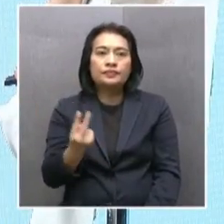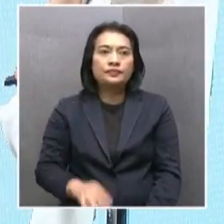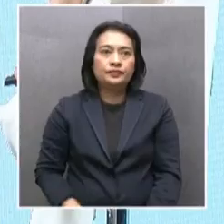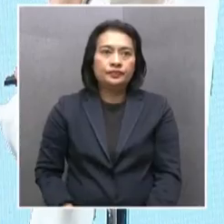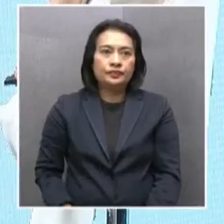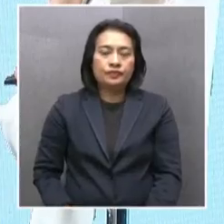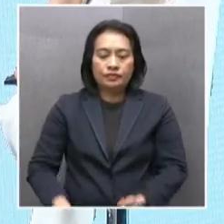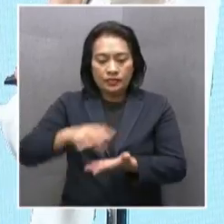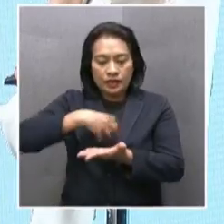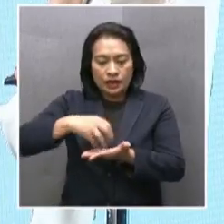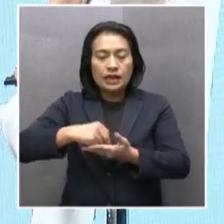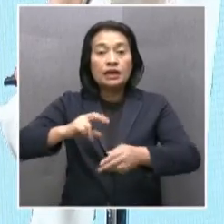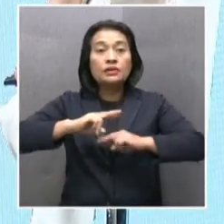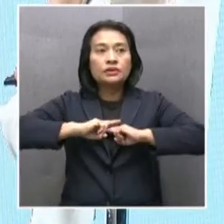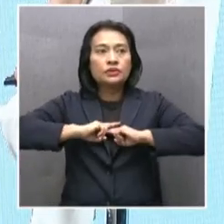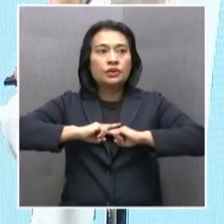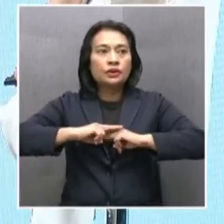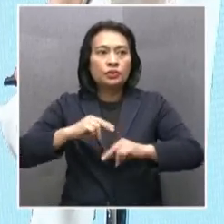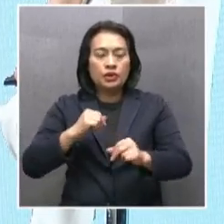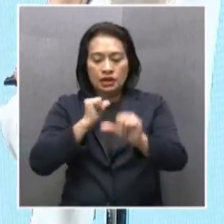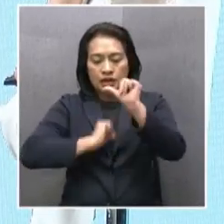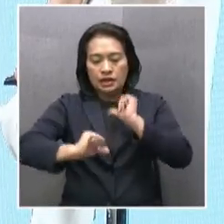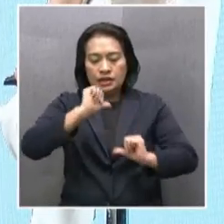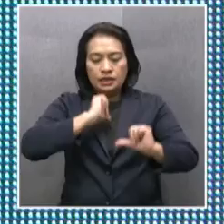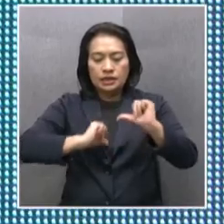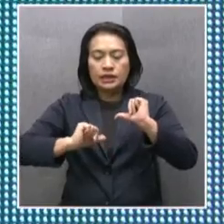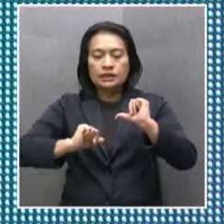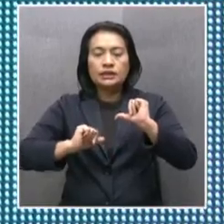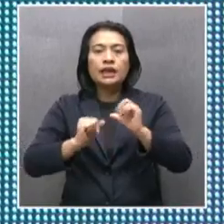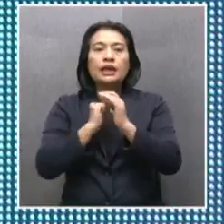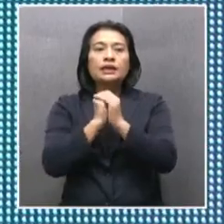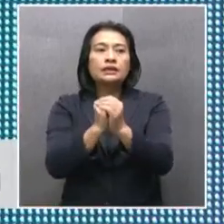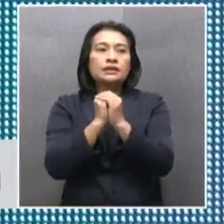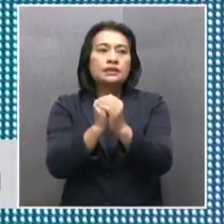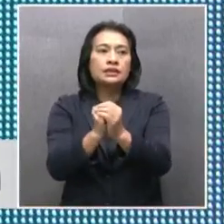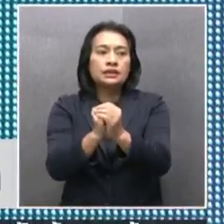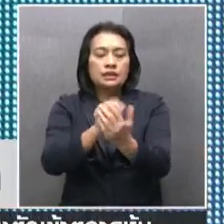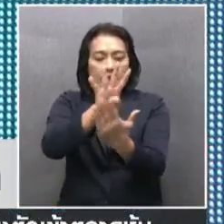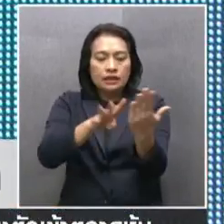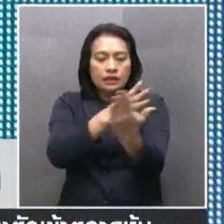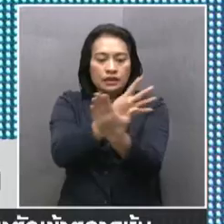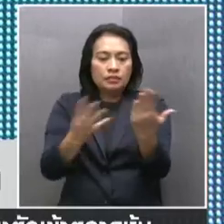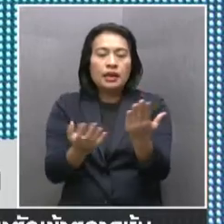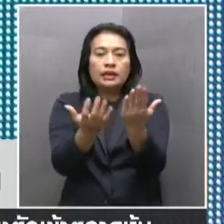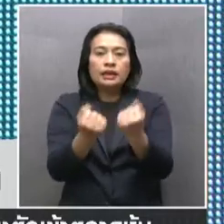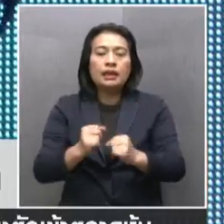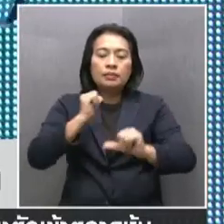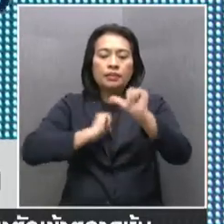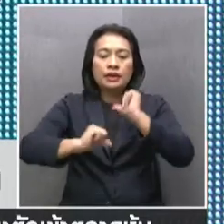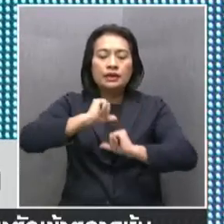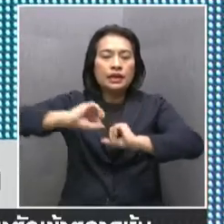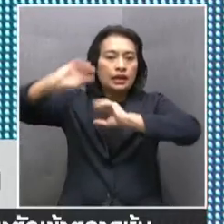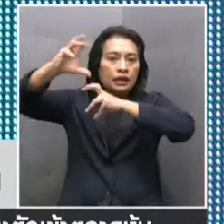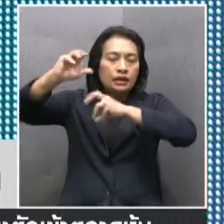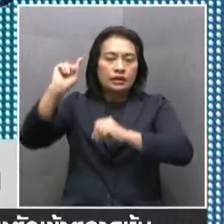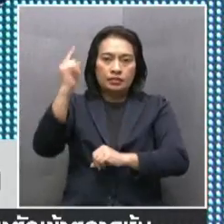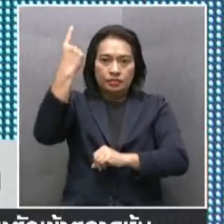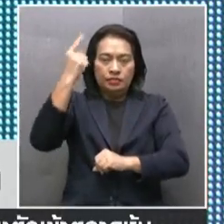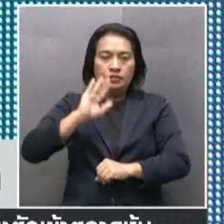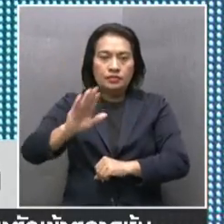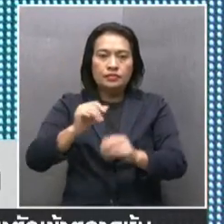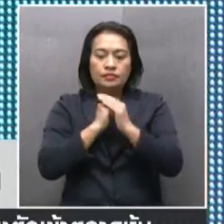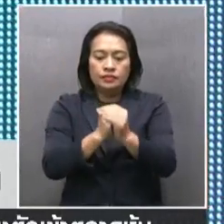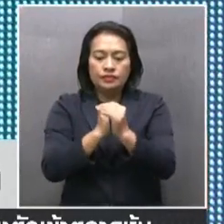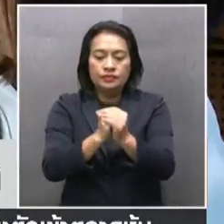ได้เผยถึงเรื่องราวส่วนตัวเกี่ยวกับเรื่องงานแสดงที่ประเทศจีนเจ้าตัวมีแผนจะรับงานซีรีส์และภาพยนตร์เรื่องใหม่โดยปี